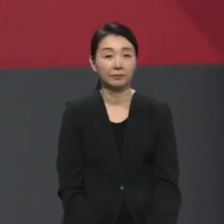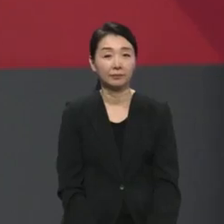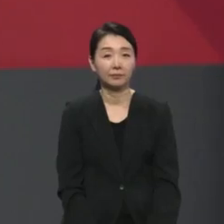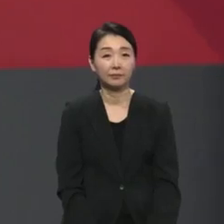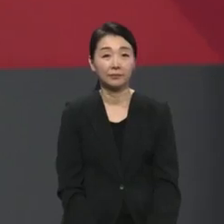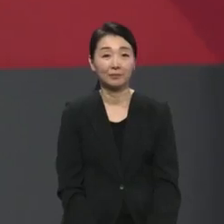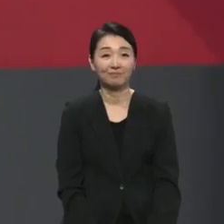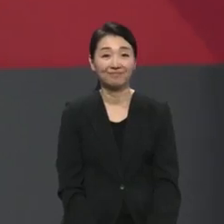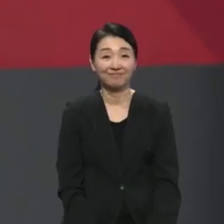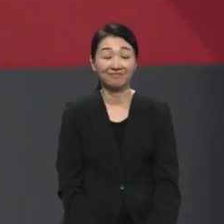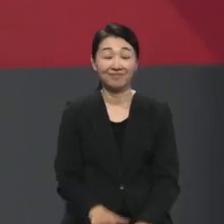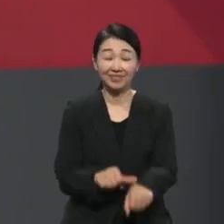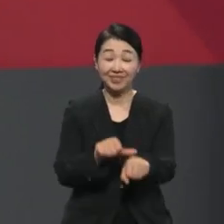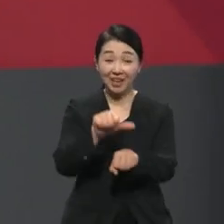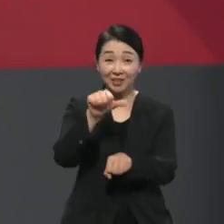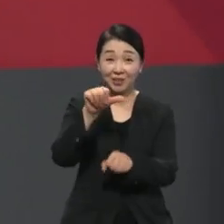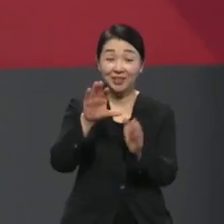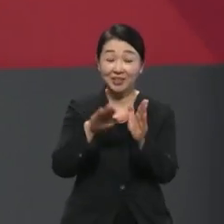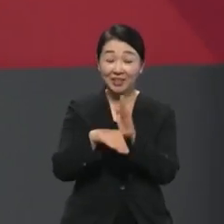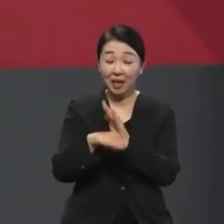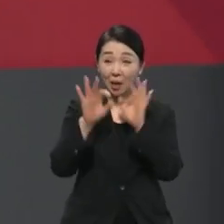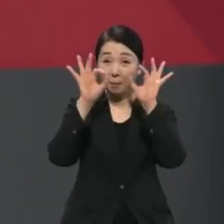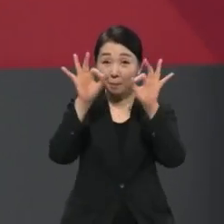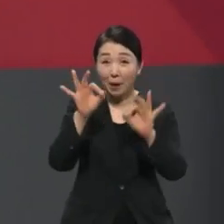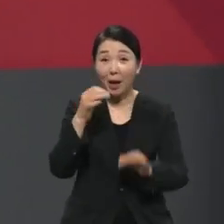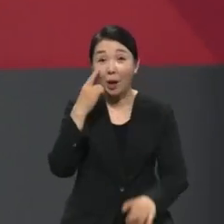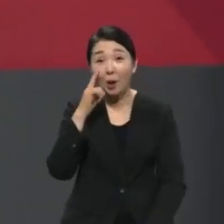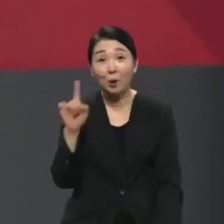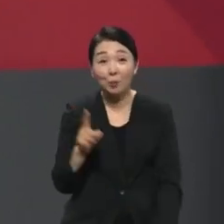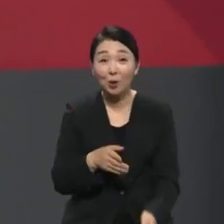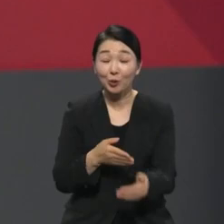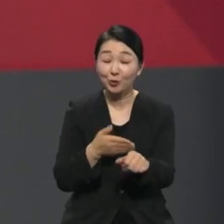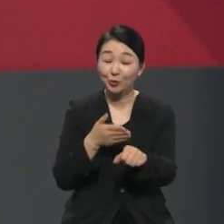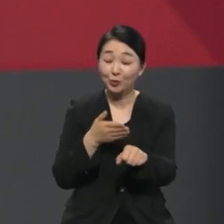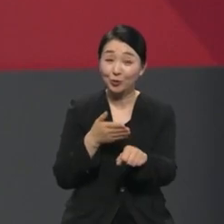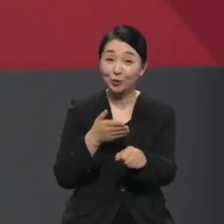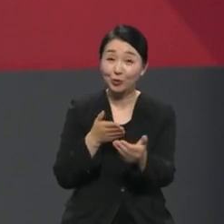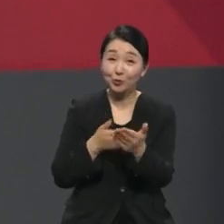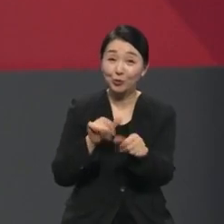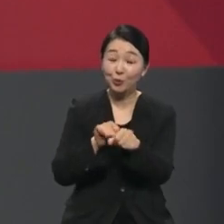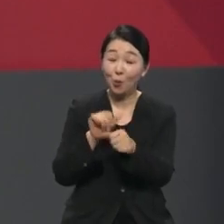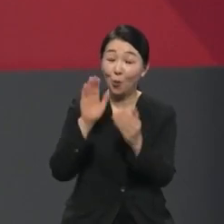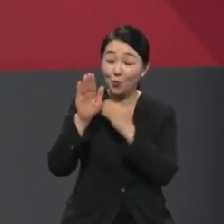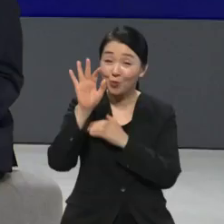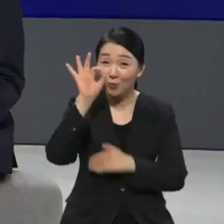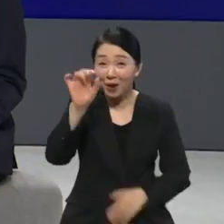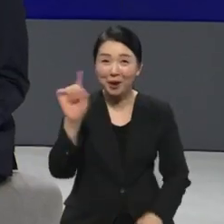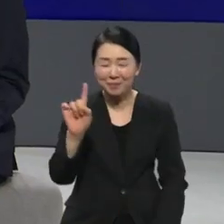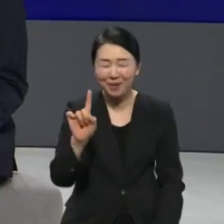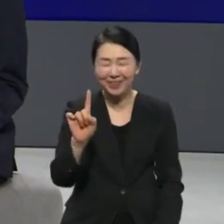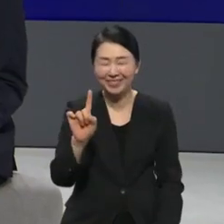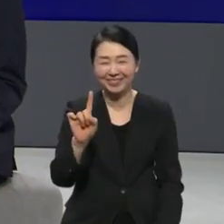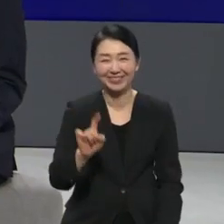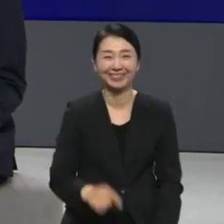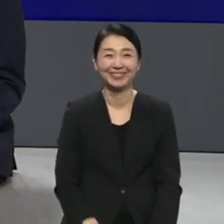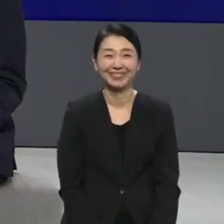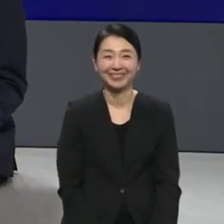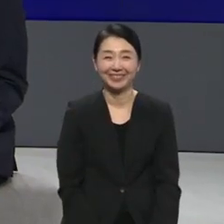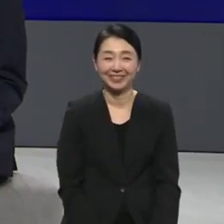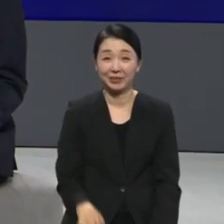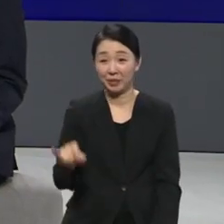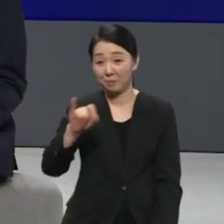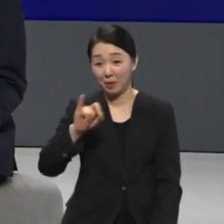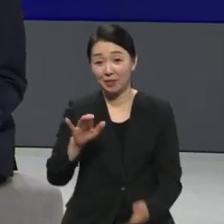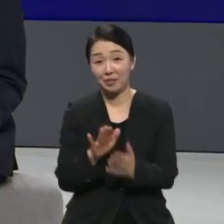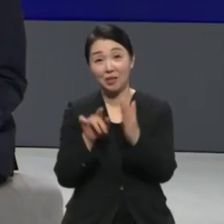네, 5시에는 뭘 보니? 뉴스 오후를 보니? 네, 제가 하니까 좀 잘 안 사는 것 같습니다. 우리 보니 기자가 직접